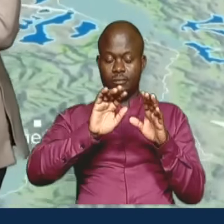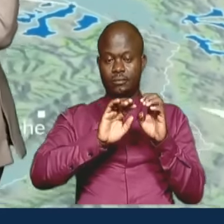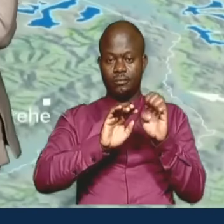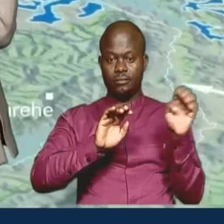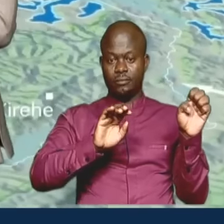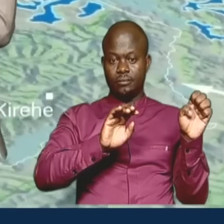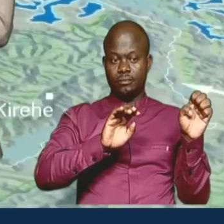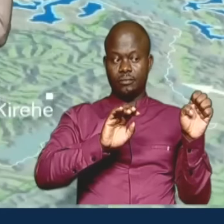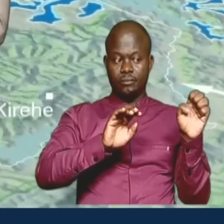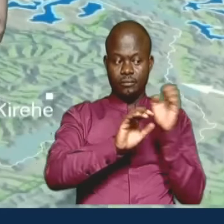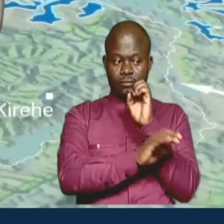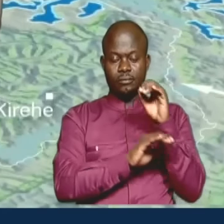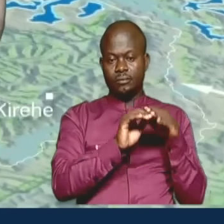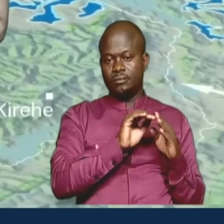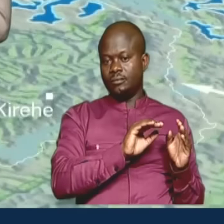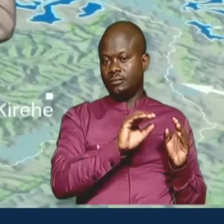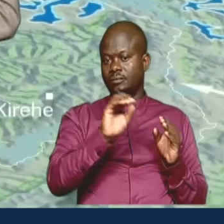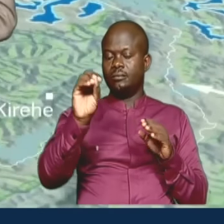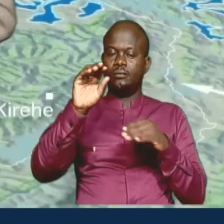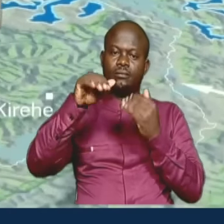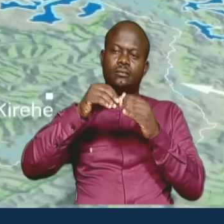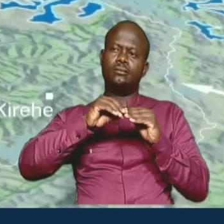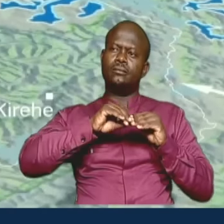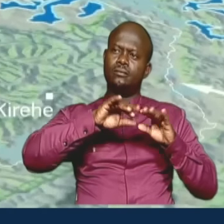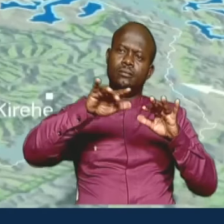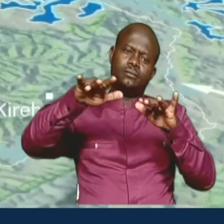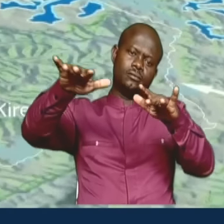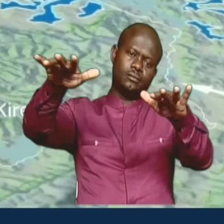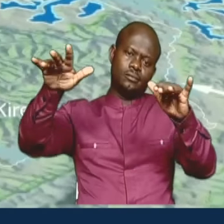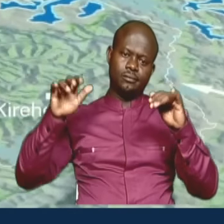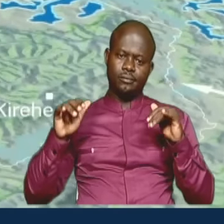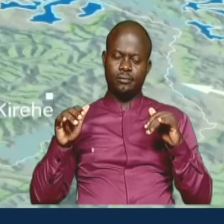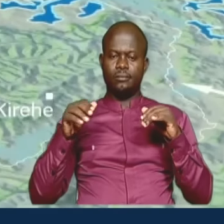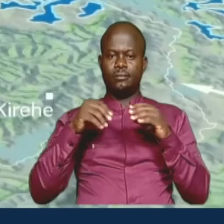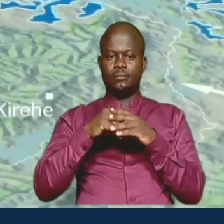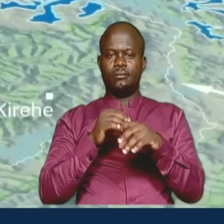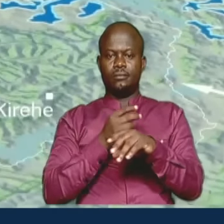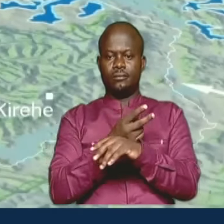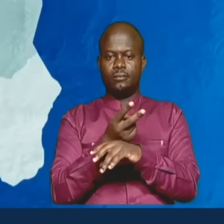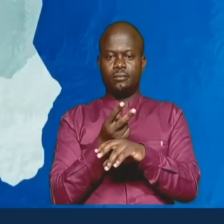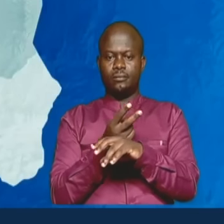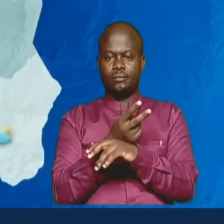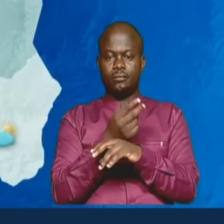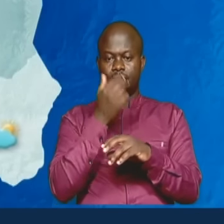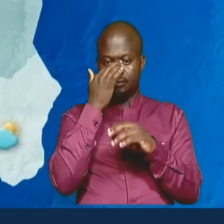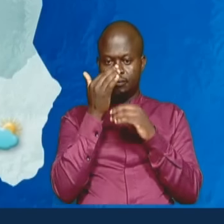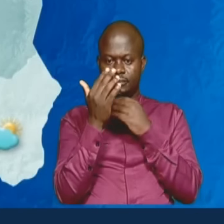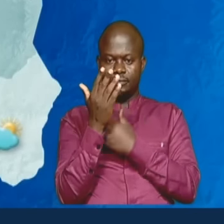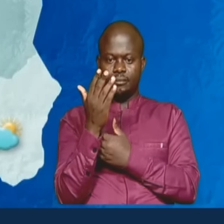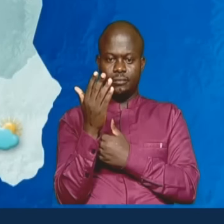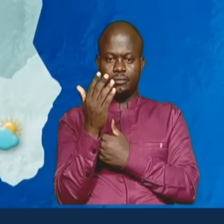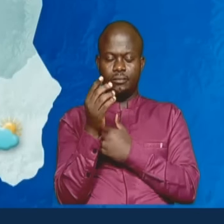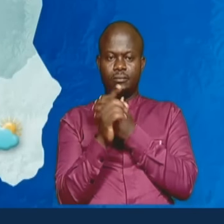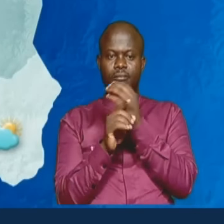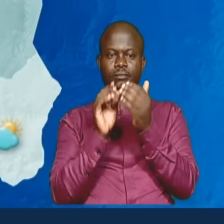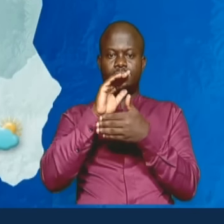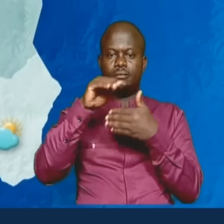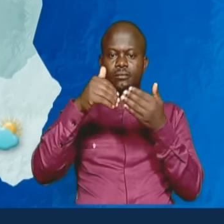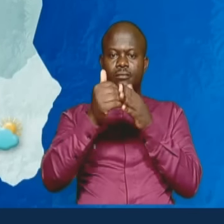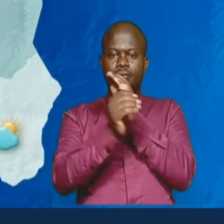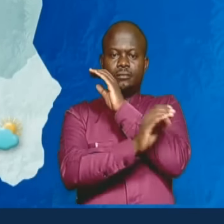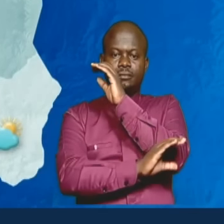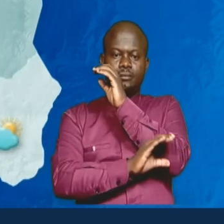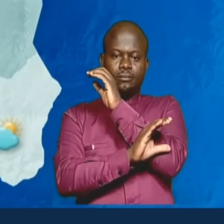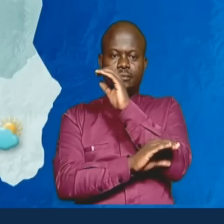by'Uburasirazuba bw'igihugu werekeza mu bindi bice by'igihugu. Mu masaha y'igitondo mu turere twose